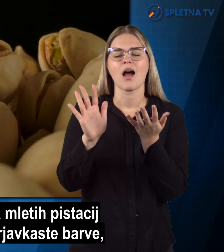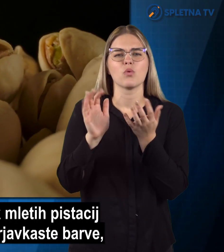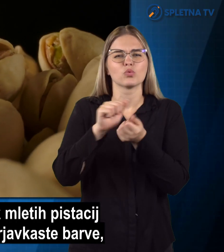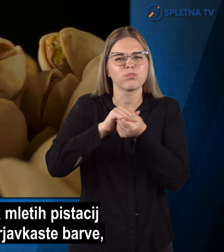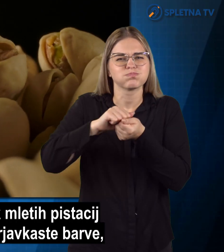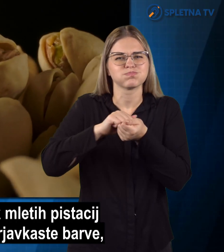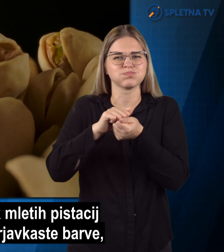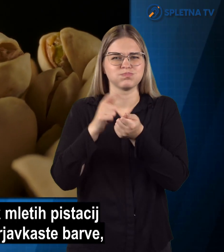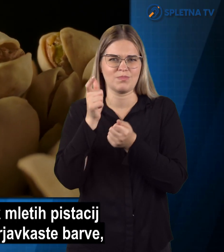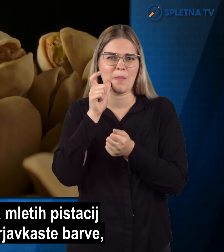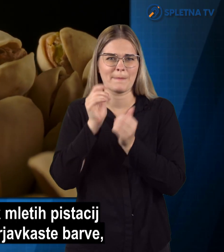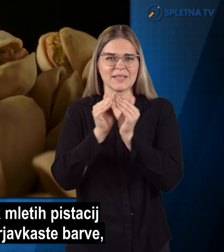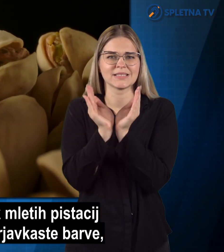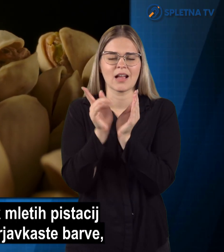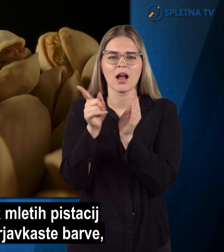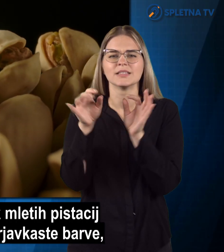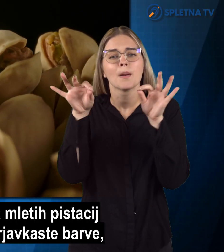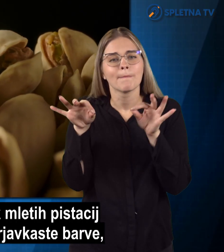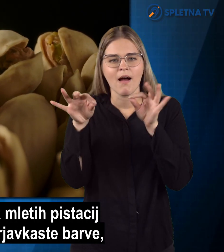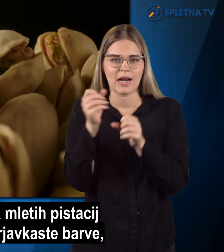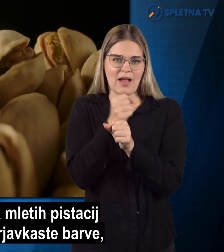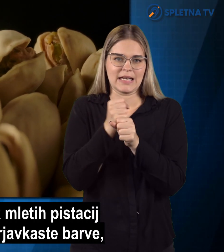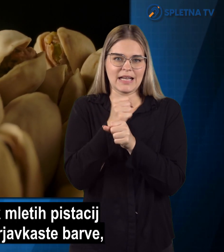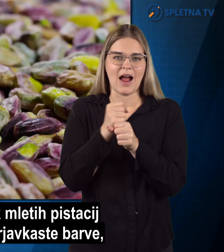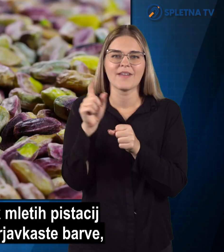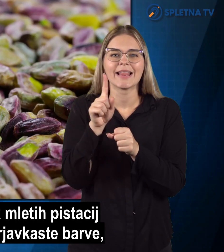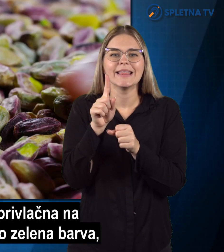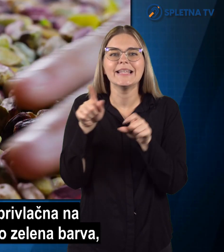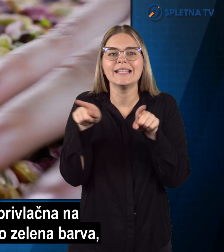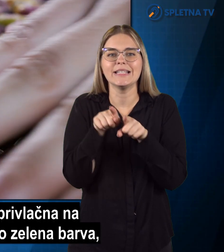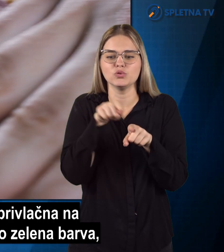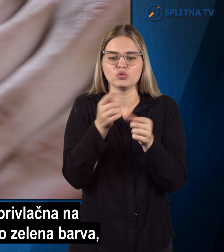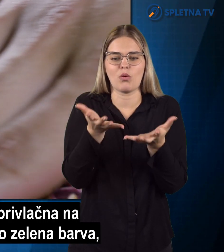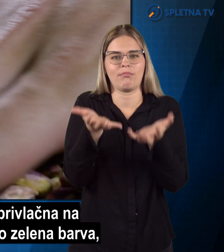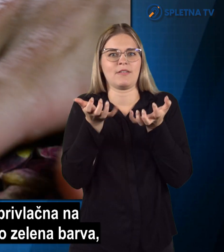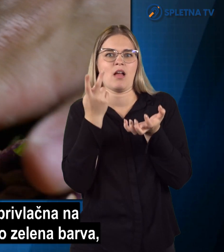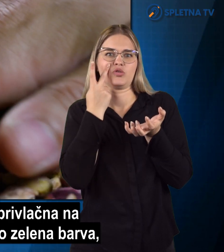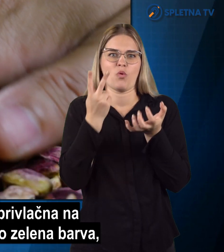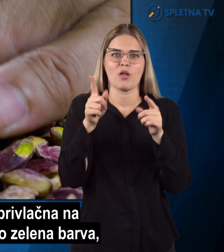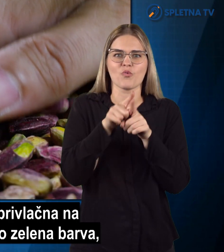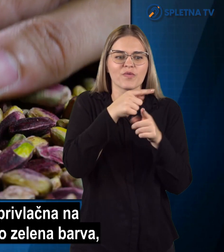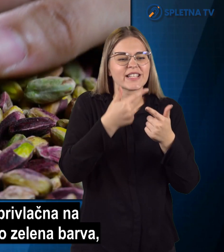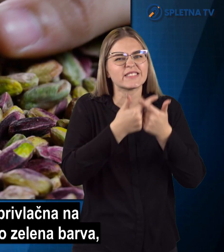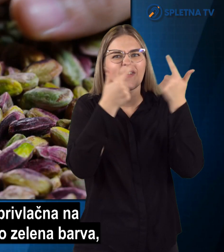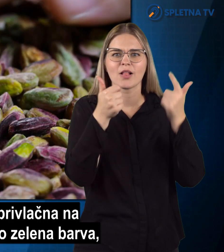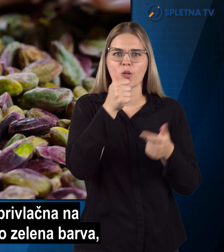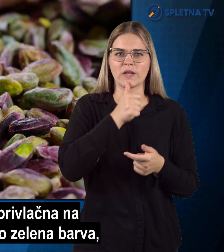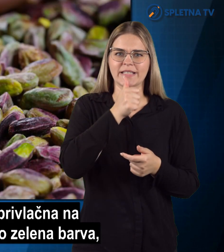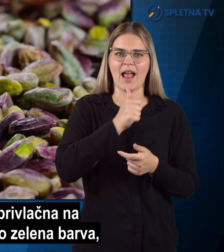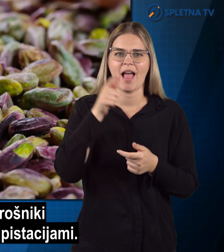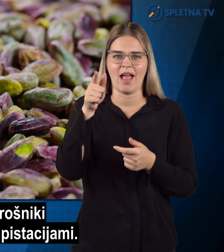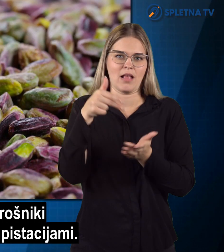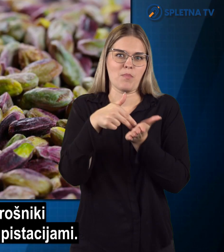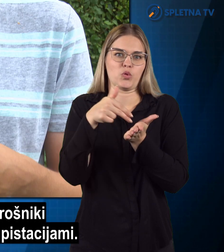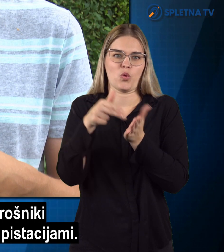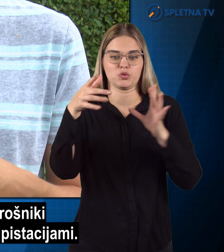Naravni odtenek mletih pistacij je namreč lahko rjavkaste barve, ki pa ni tako privlačna na pogled kot svetlo-zelena barva, ki